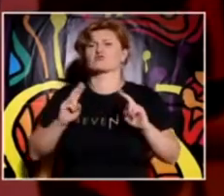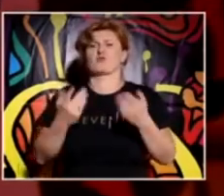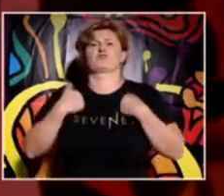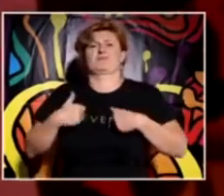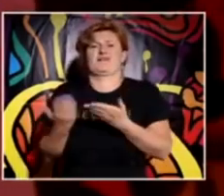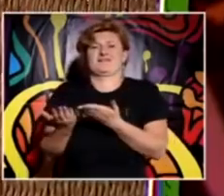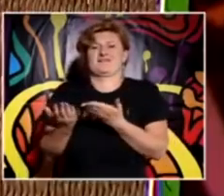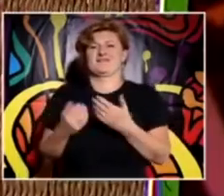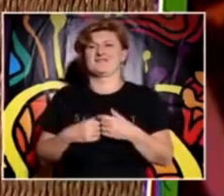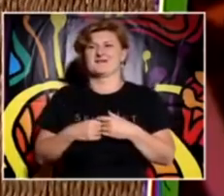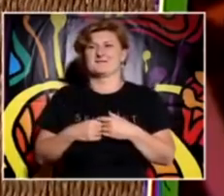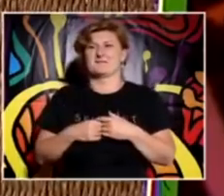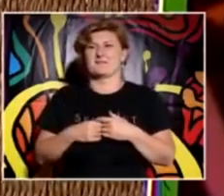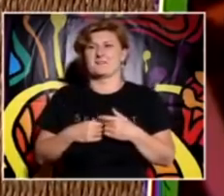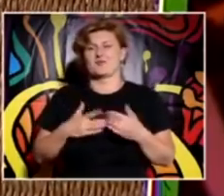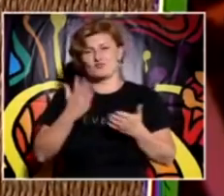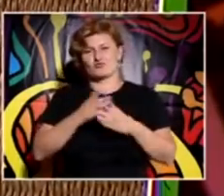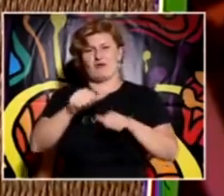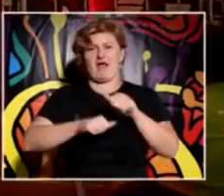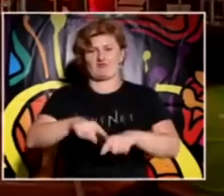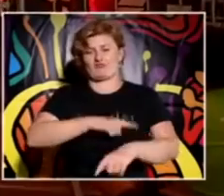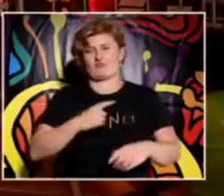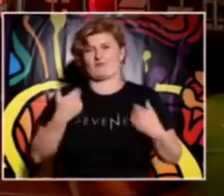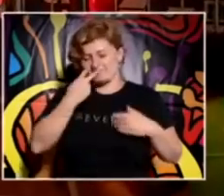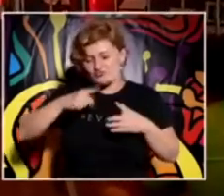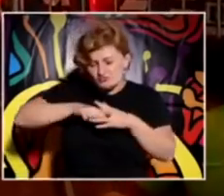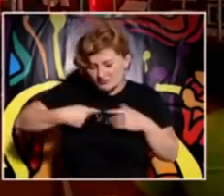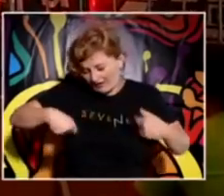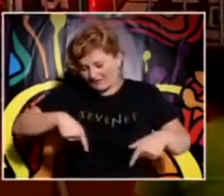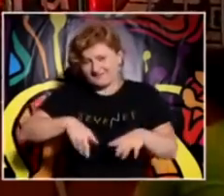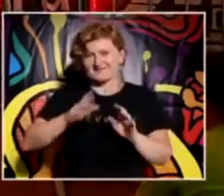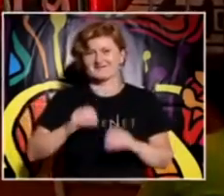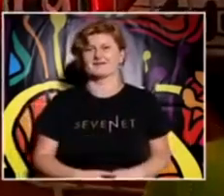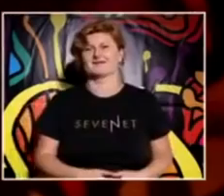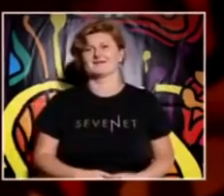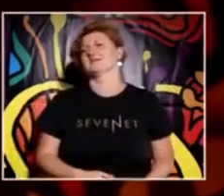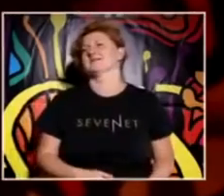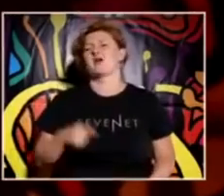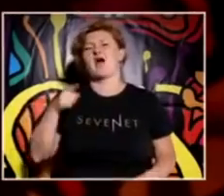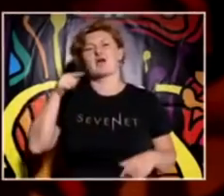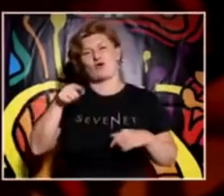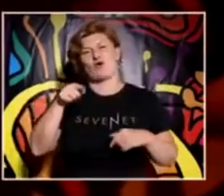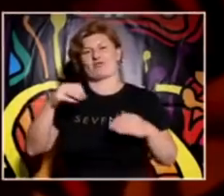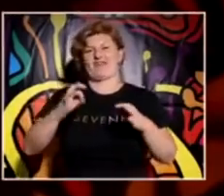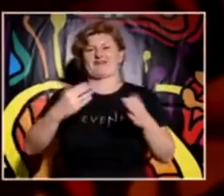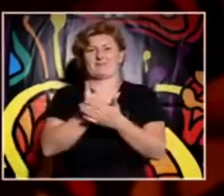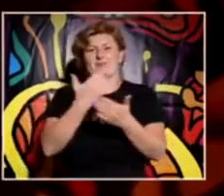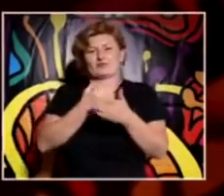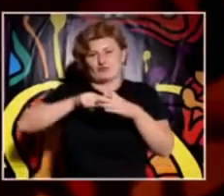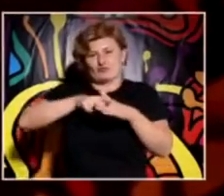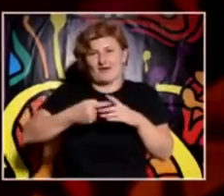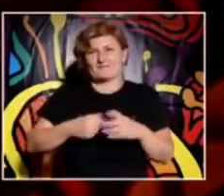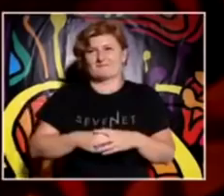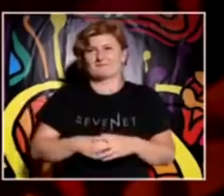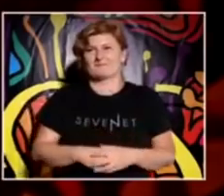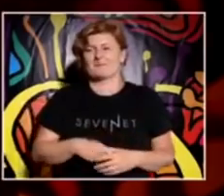masz? No, mają już kilka lat. Jak widać, dziury same są. To akurat szyk mody, więc to nie jest tak, że... Naprawdę, czyli nie